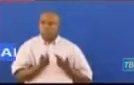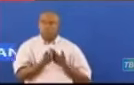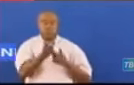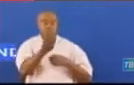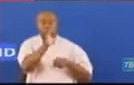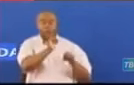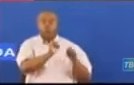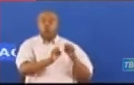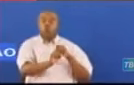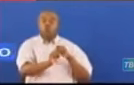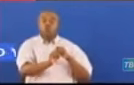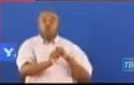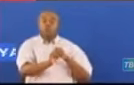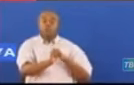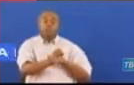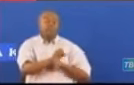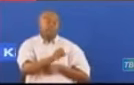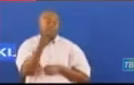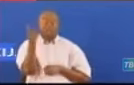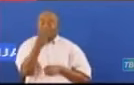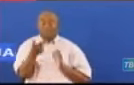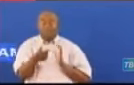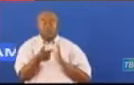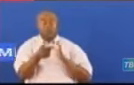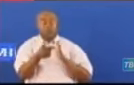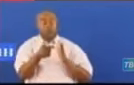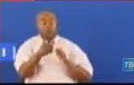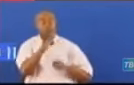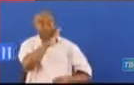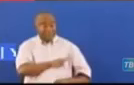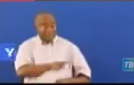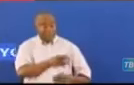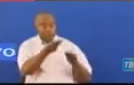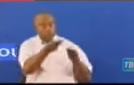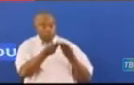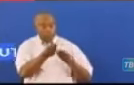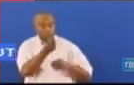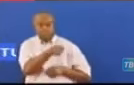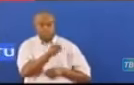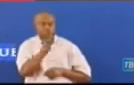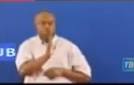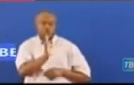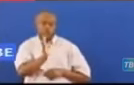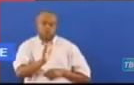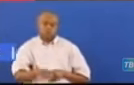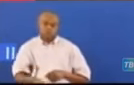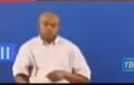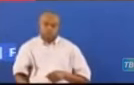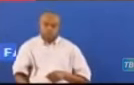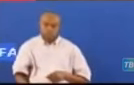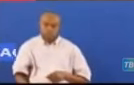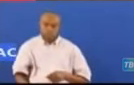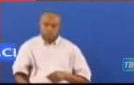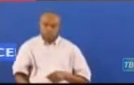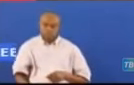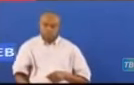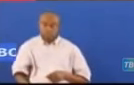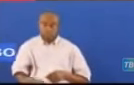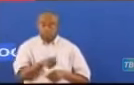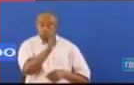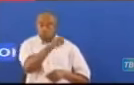taifa likijiridhisha lisichukue chanjo. Na hii Mheshimiwa Spika imekuwa ikitumika kama